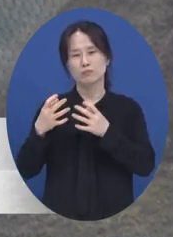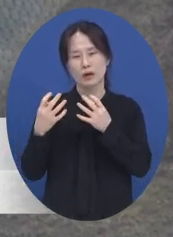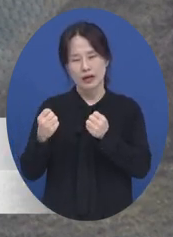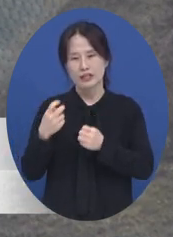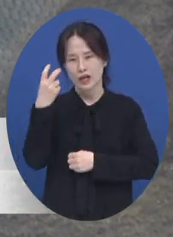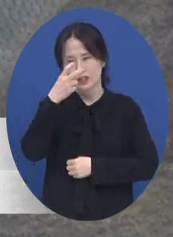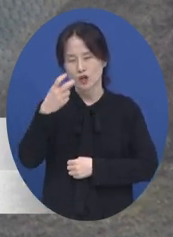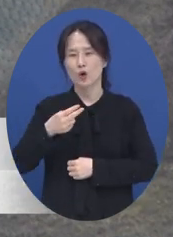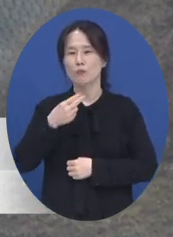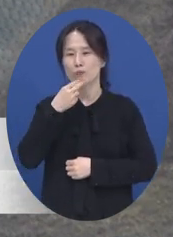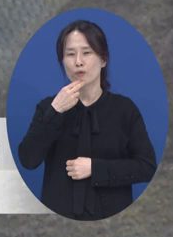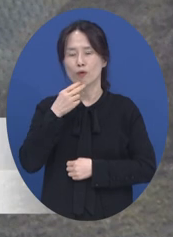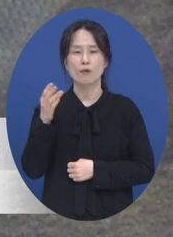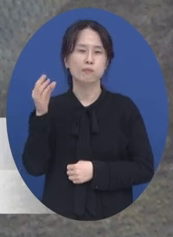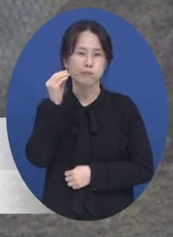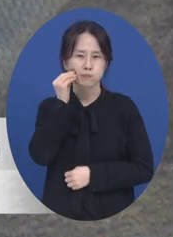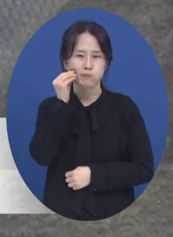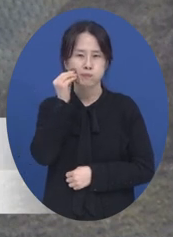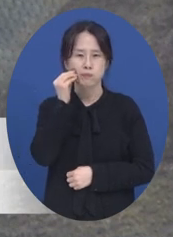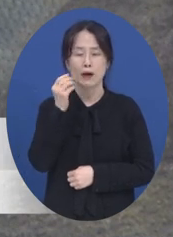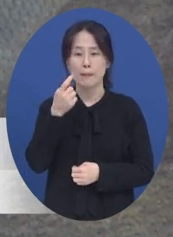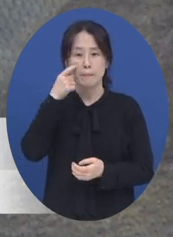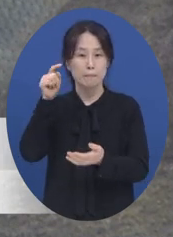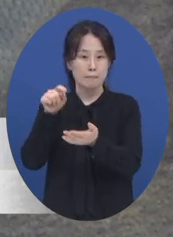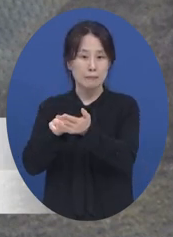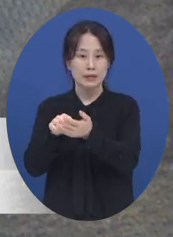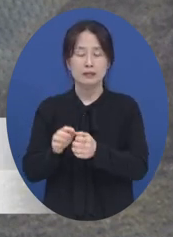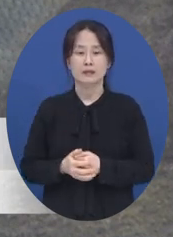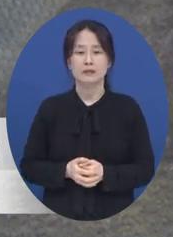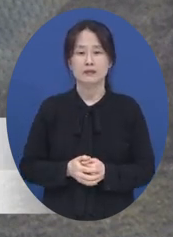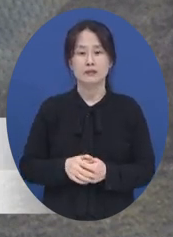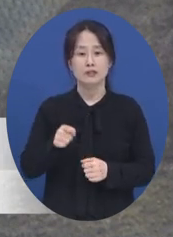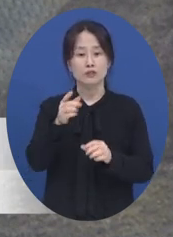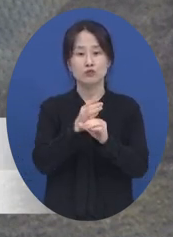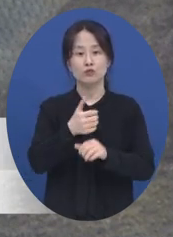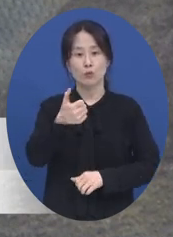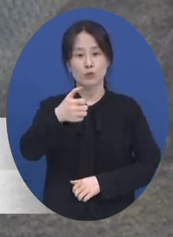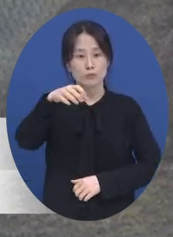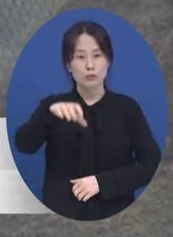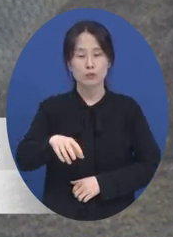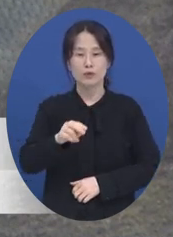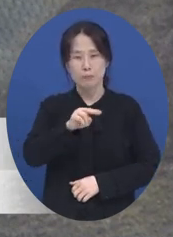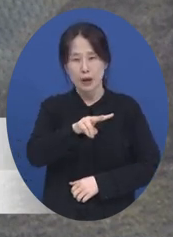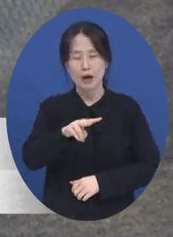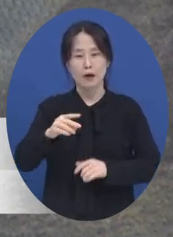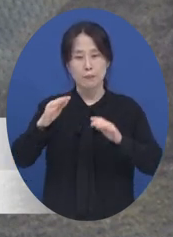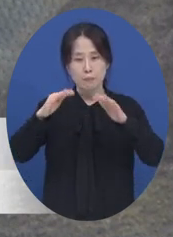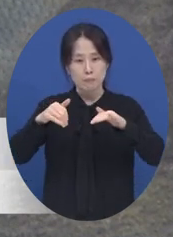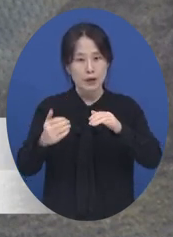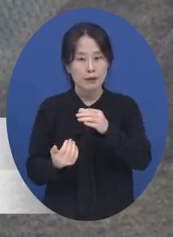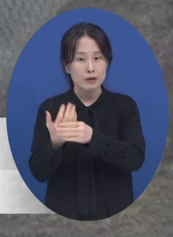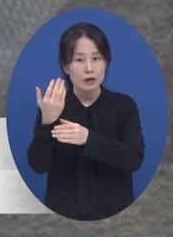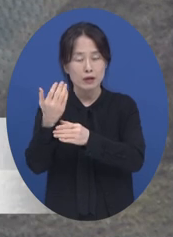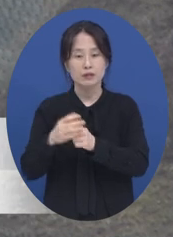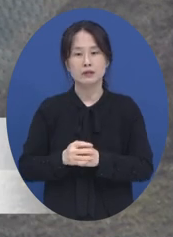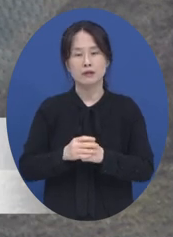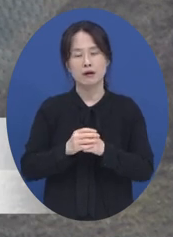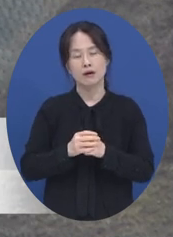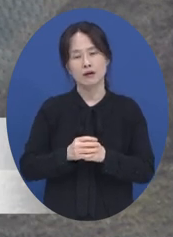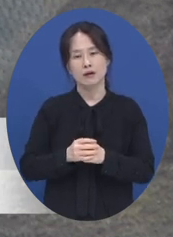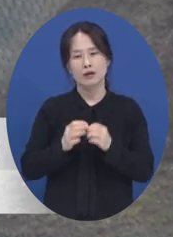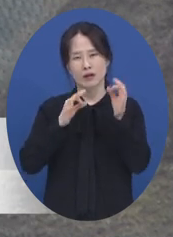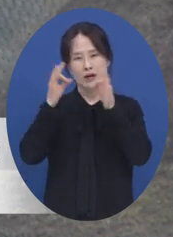제대로 이루어지지 않고 방치돼 있던 것으로 드러났습니다 특히 이 중 50여 곳은 균열이나 치마 등이 발생해